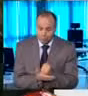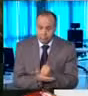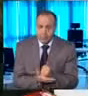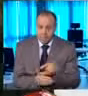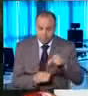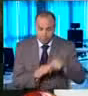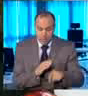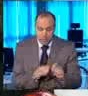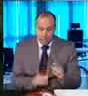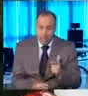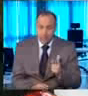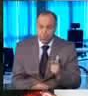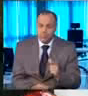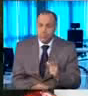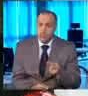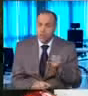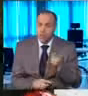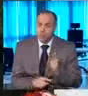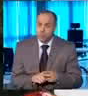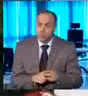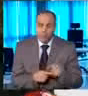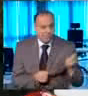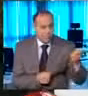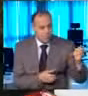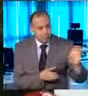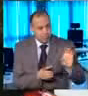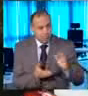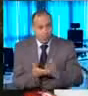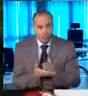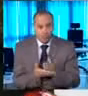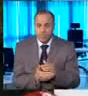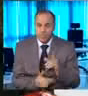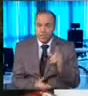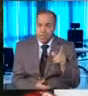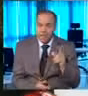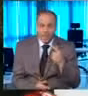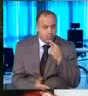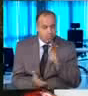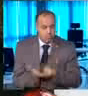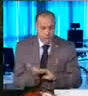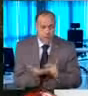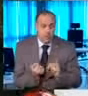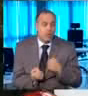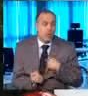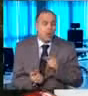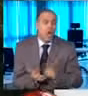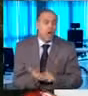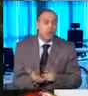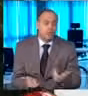عن المياه، إضافة إلى التمويل اللازم للمشروع والذي يشترط ملكية الأرض.